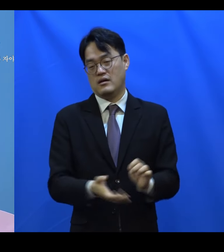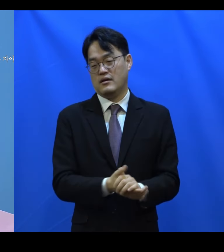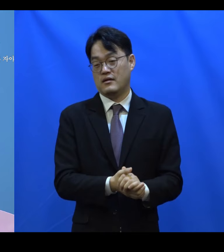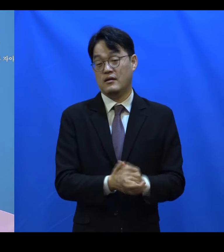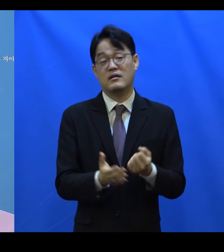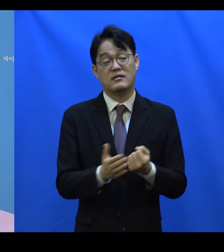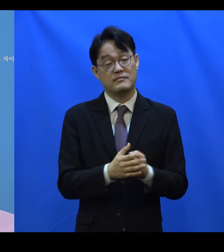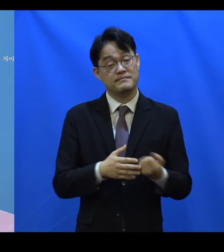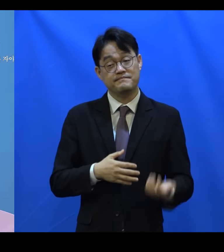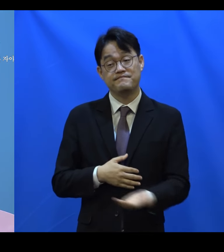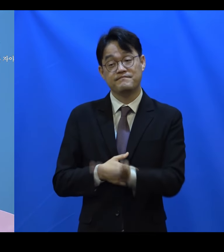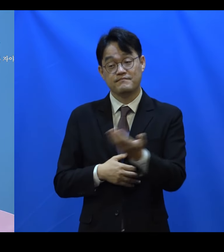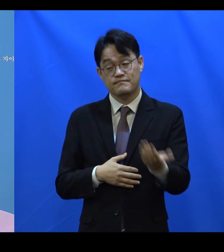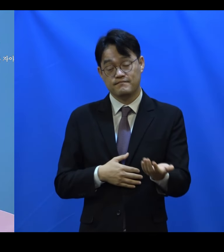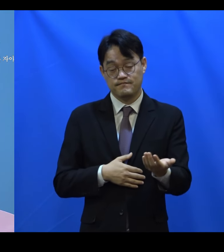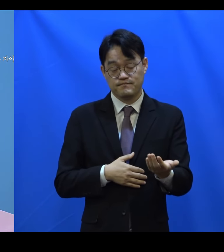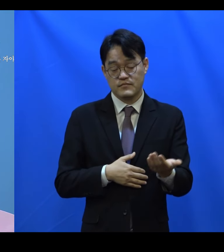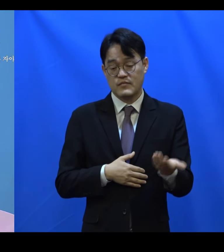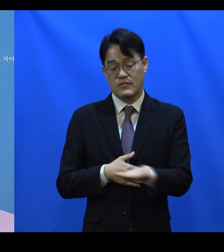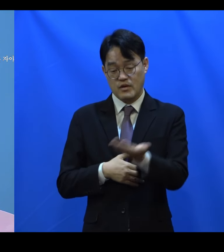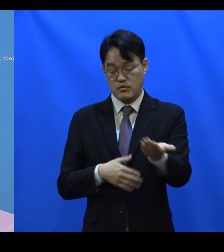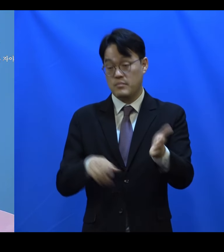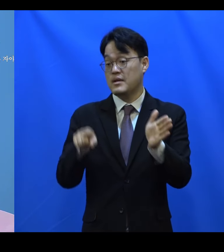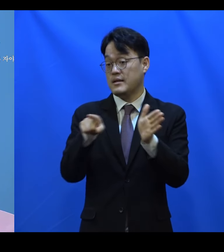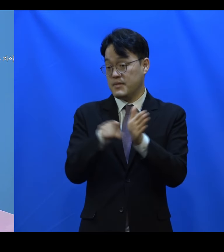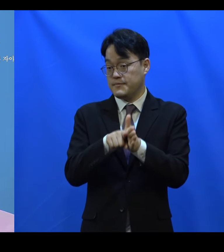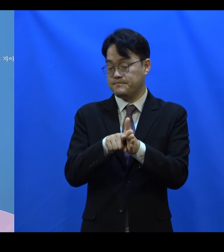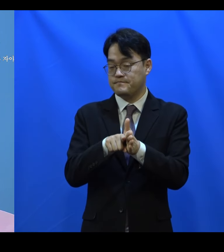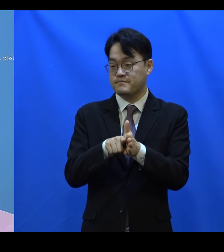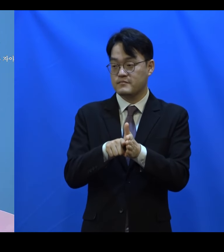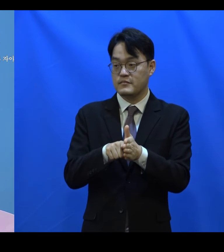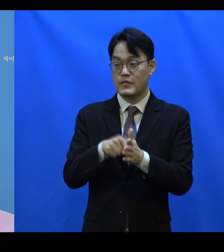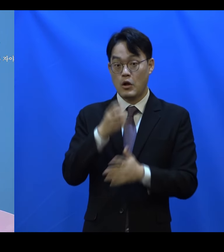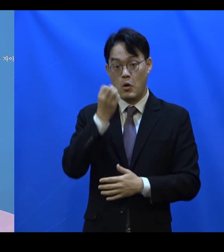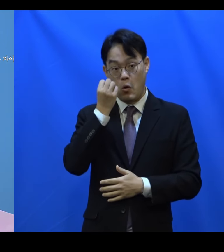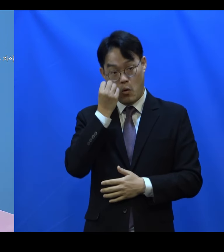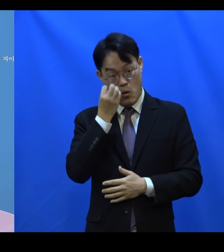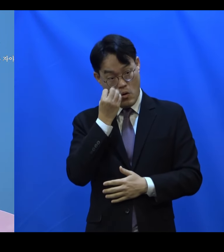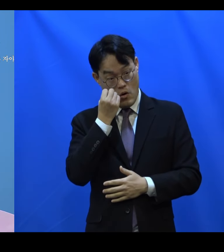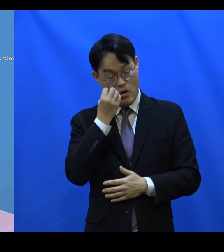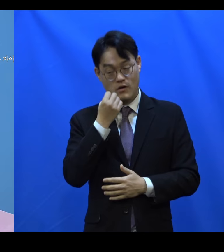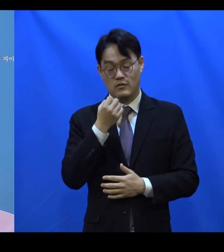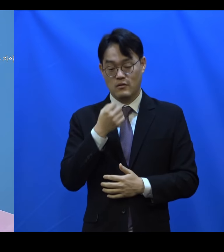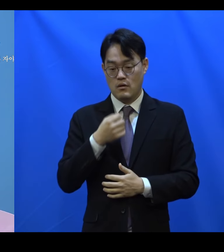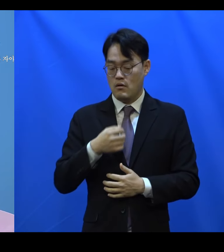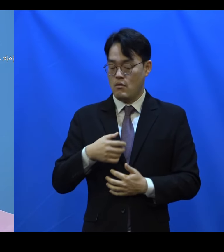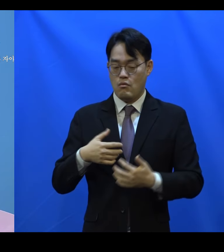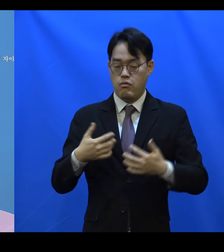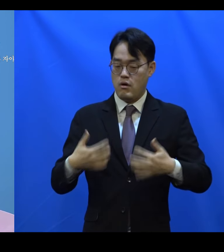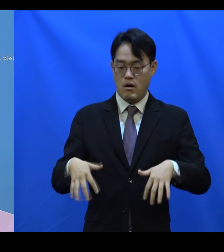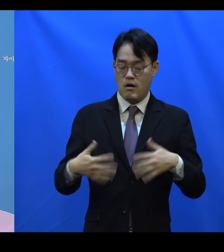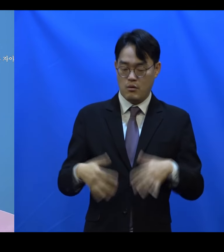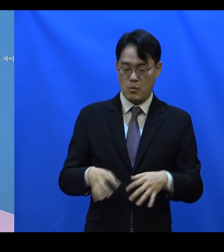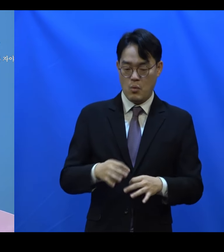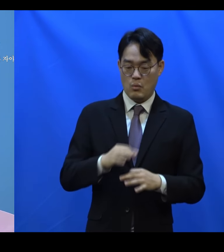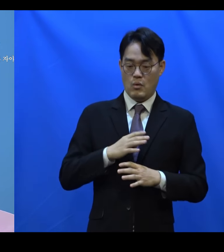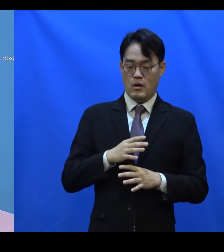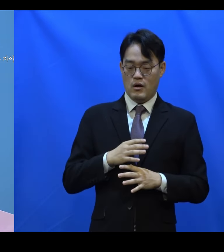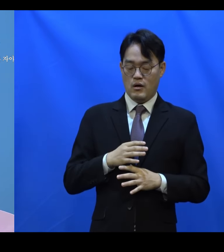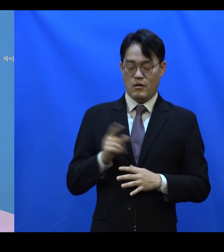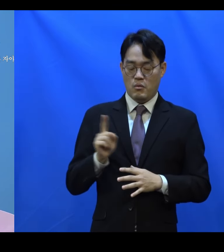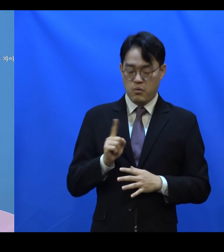신비로운 거예요. 경이로운 거고 그냥 이렇게 대충 맛보고 아이고 이제 나